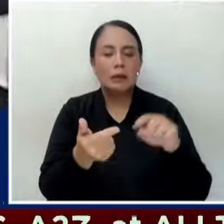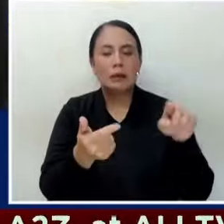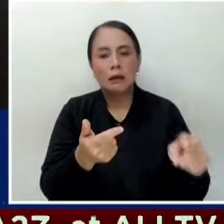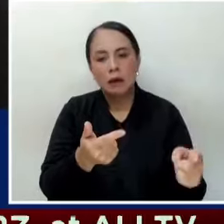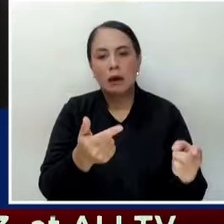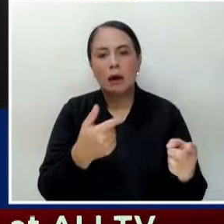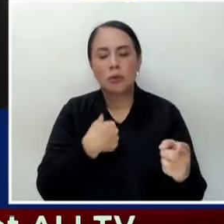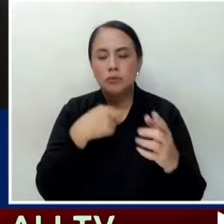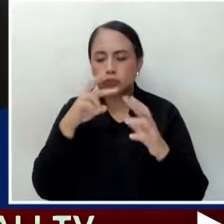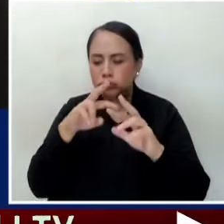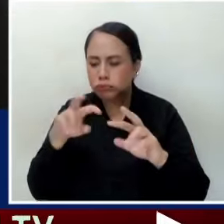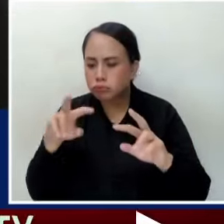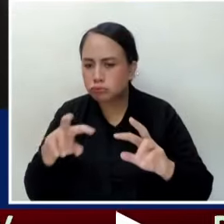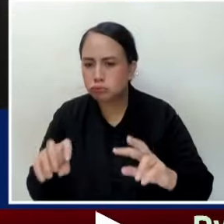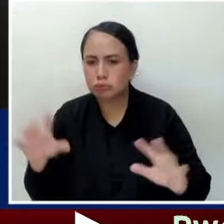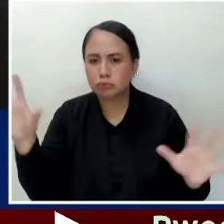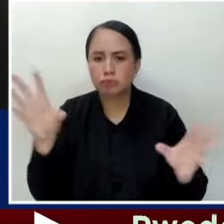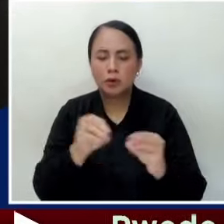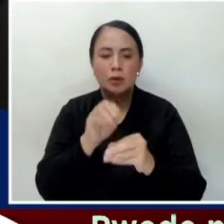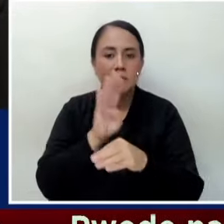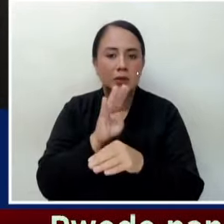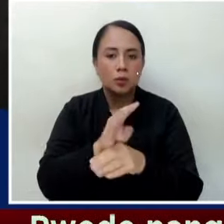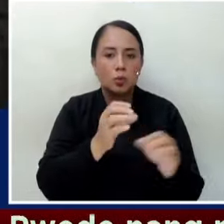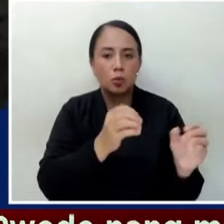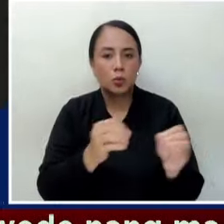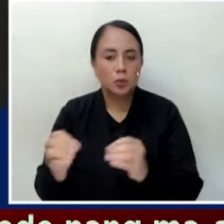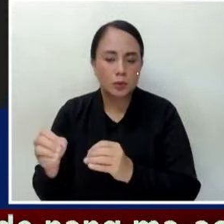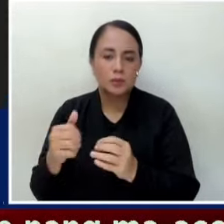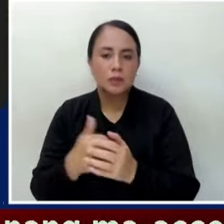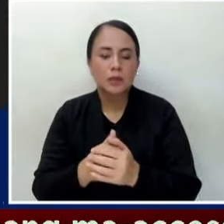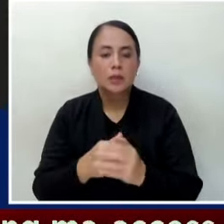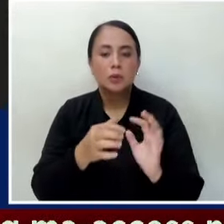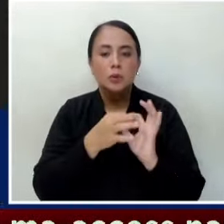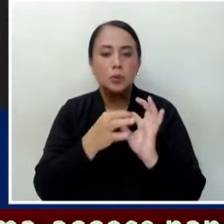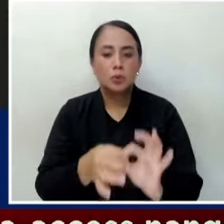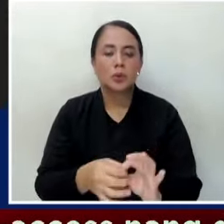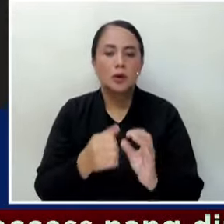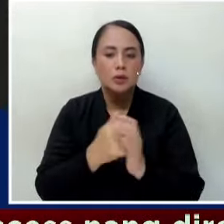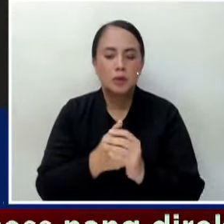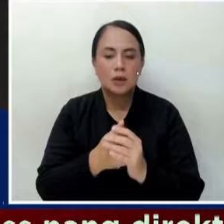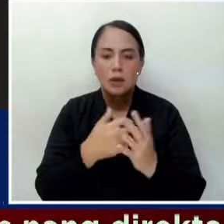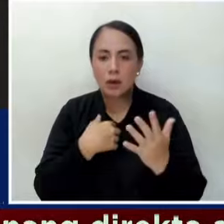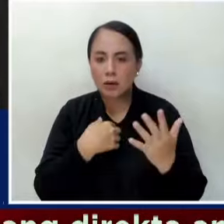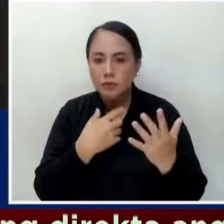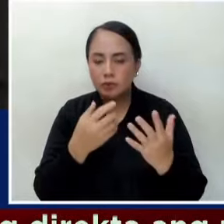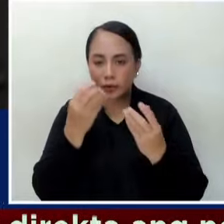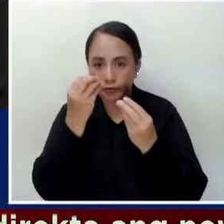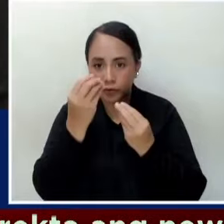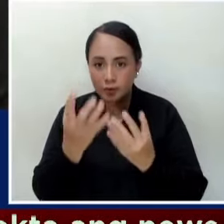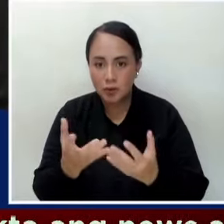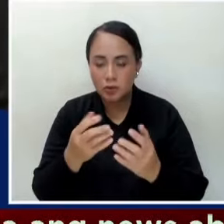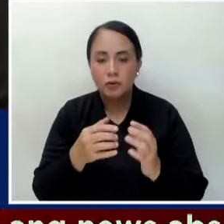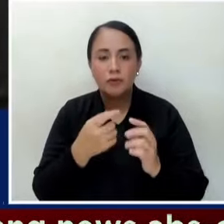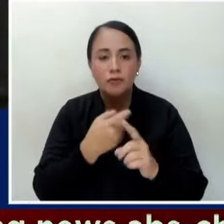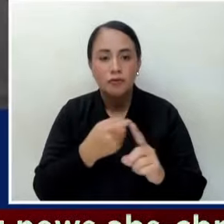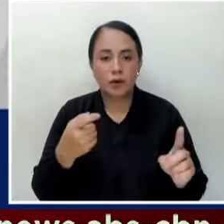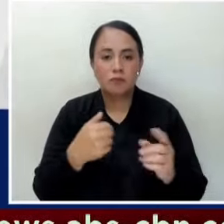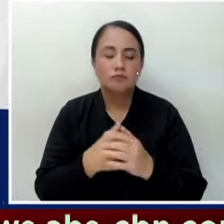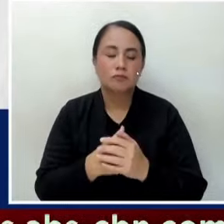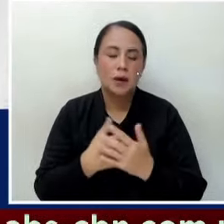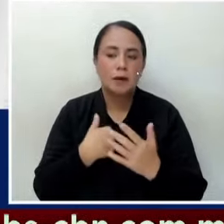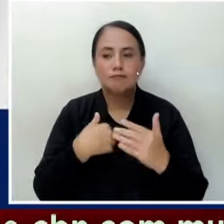Internal Revenue ang kabuuang business operations ni Guo, kaugnay na rin ng mga lumalabas na impormasyon mula sa mga hearing sa